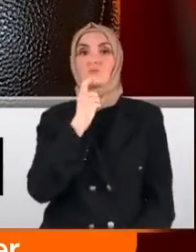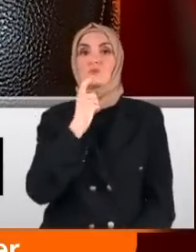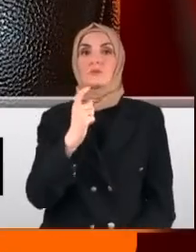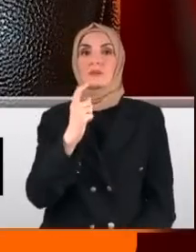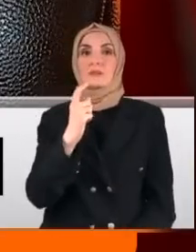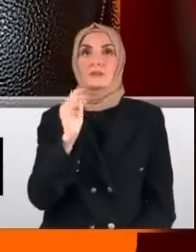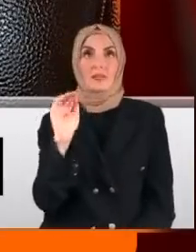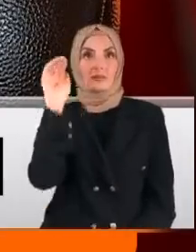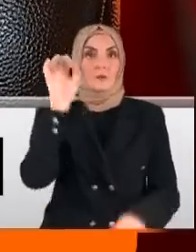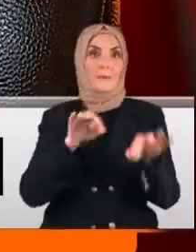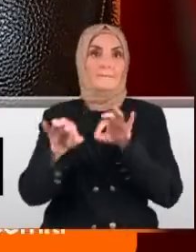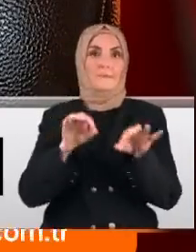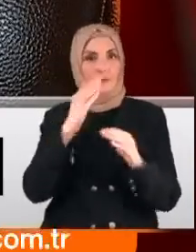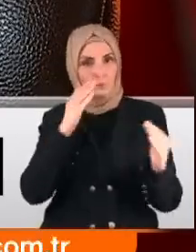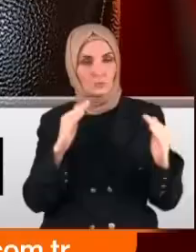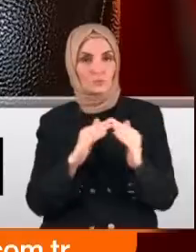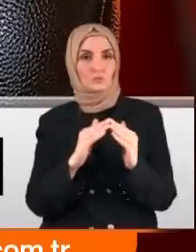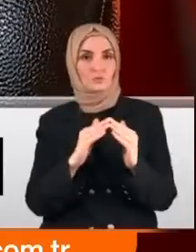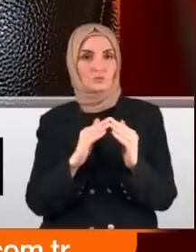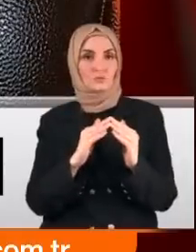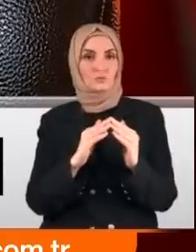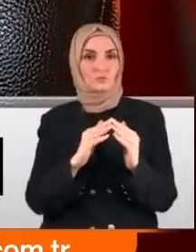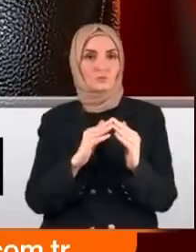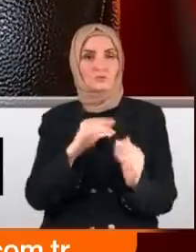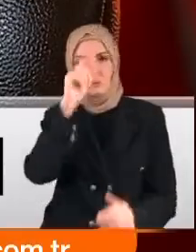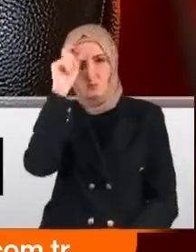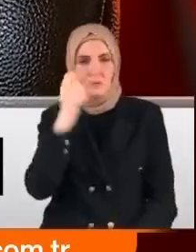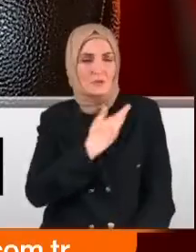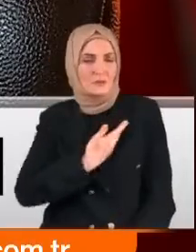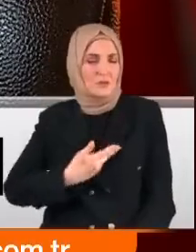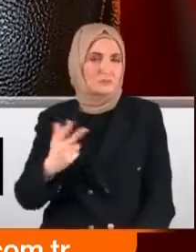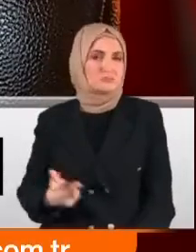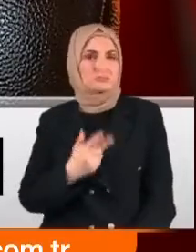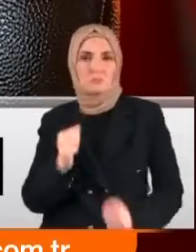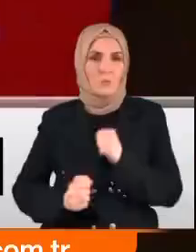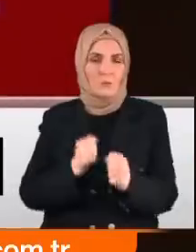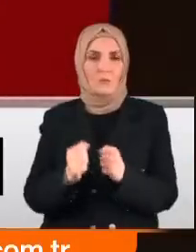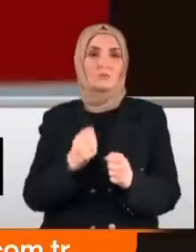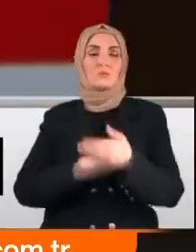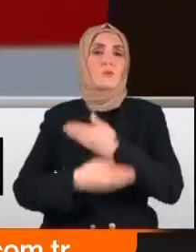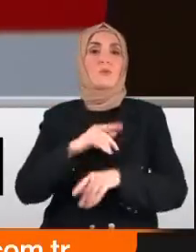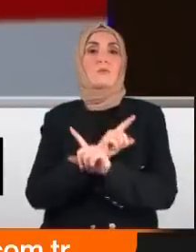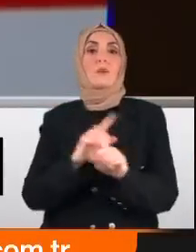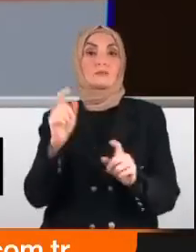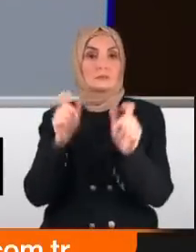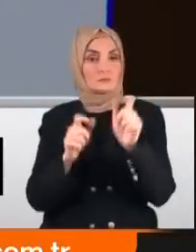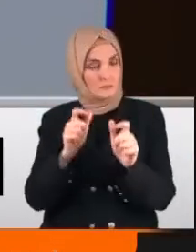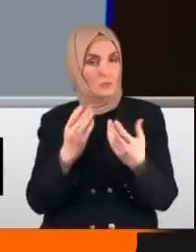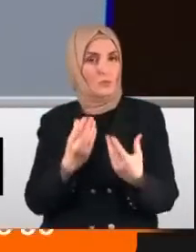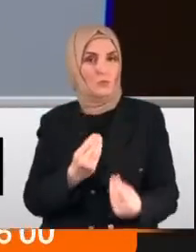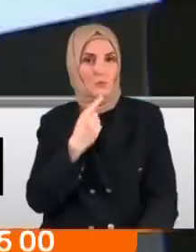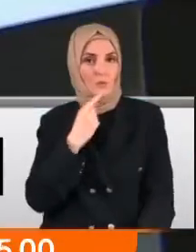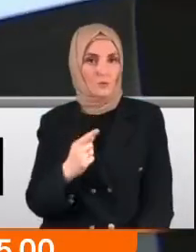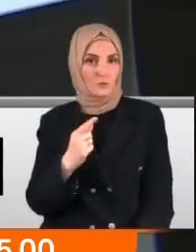uyduracak, aşkına koşup yorulmayacak isimler olacak. Erdoğan sözü